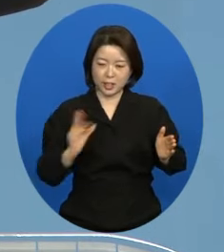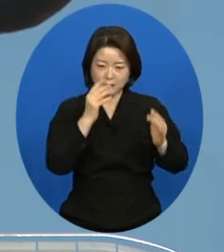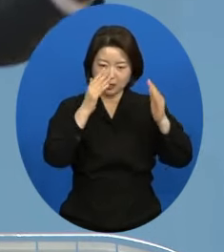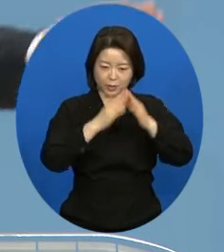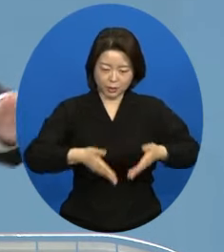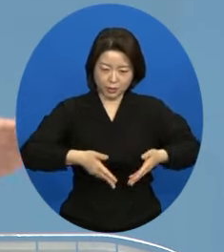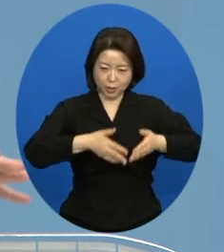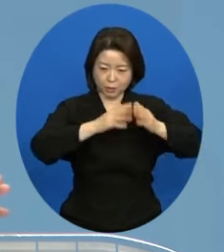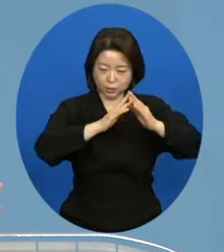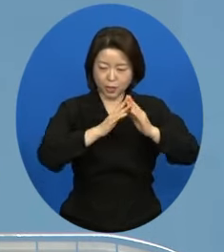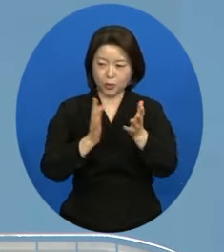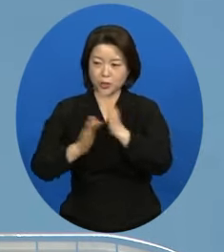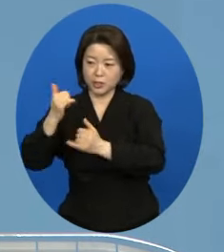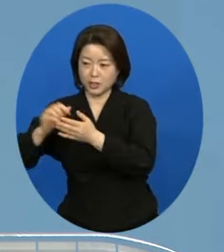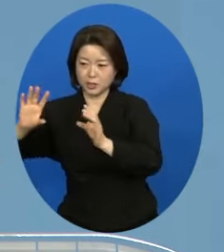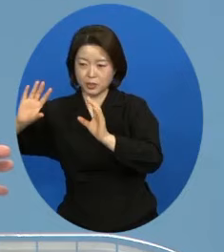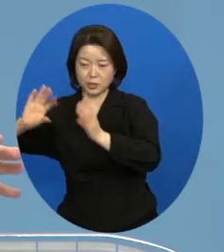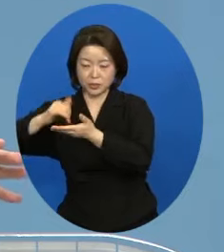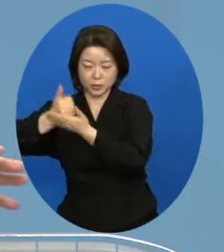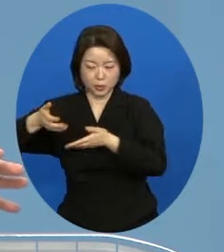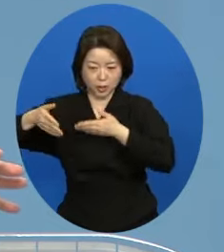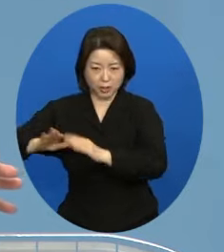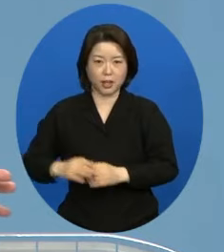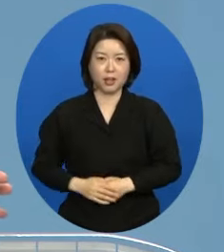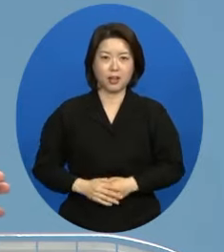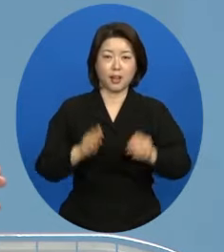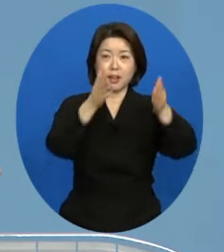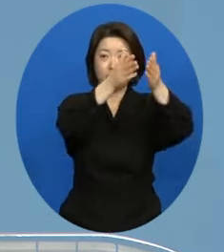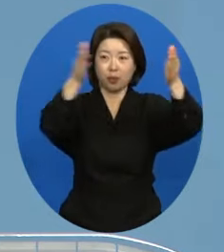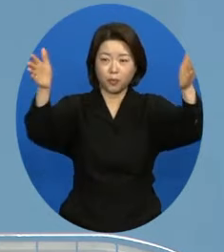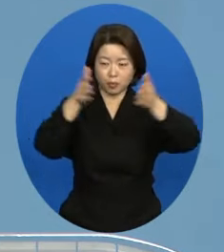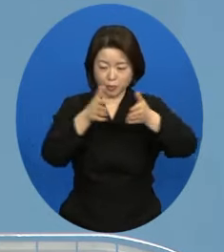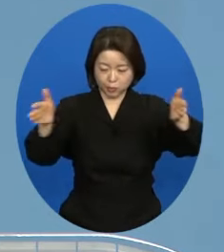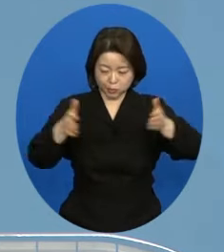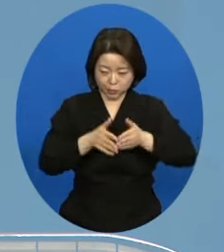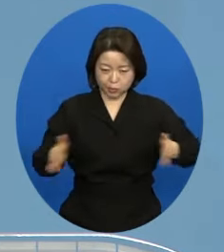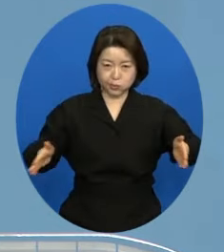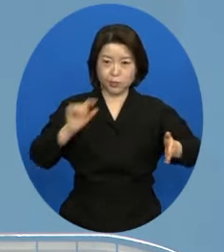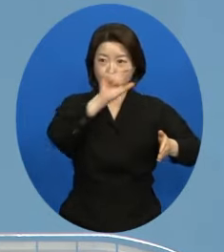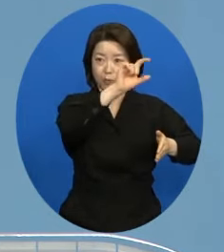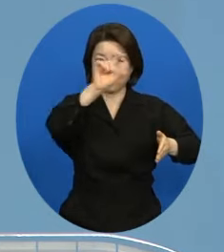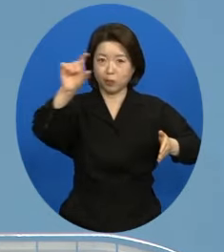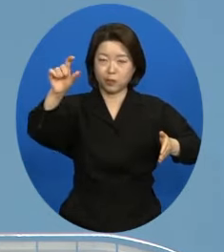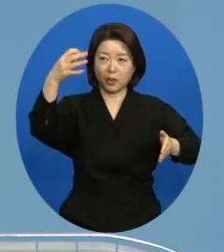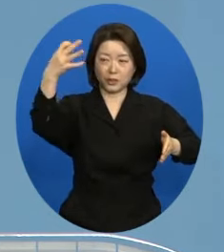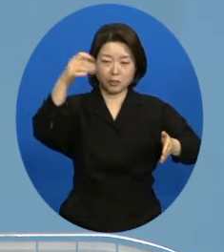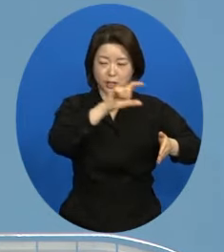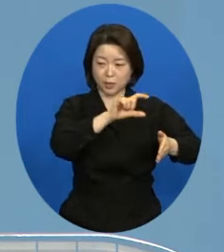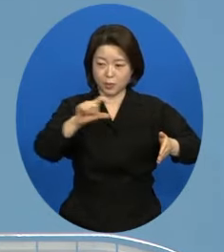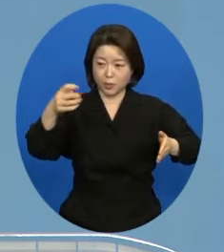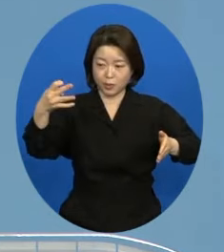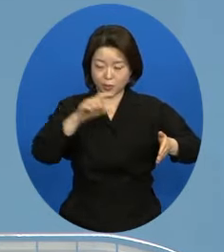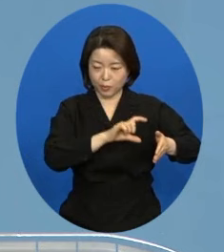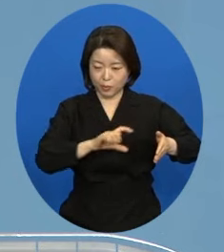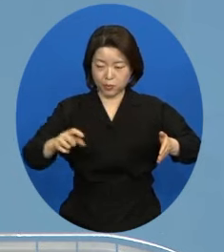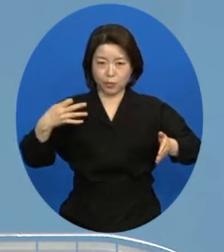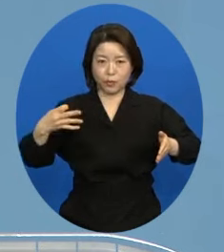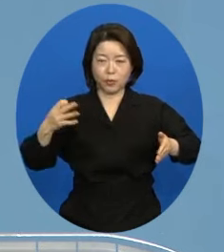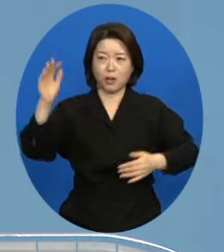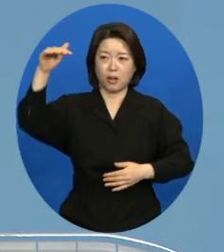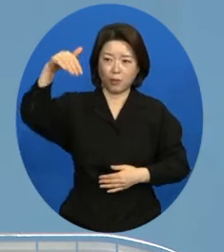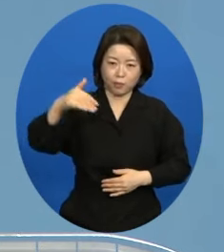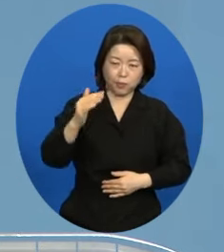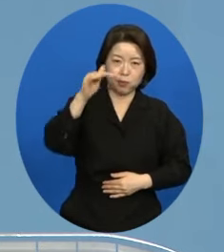오시는 그니까 이런 역사 롤러코스터와 같은 그런 역사 굴곡의 역사 변곡 점들이 있는 그런